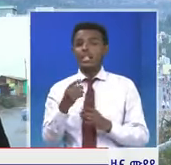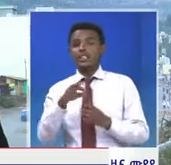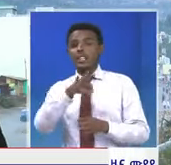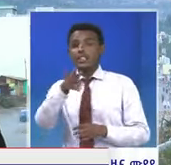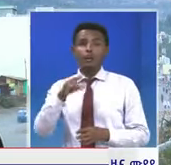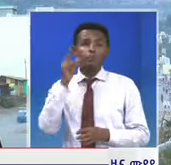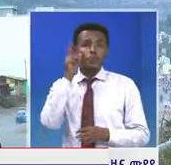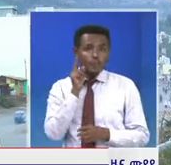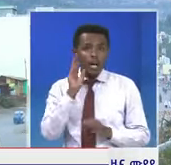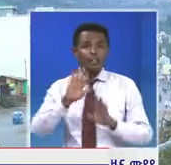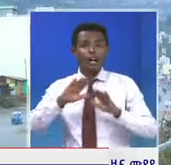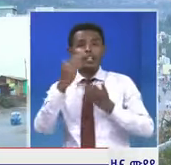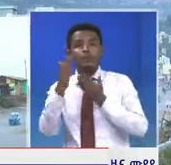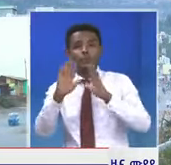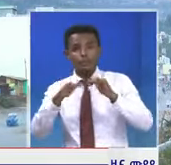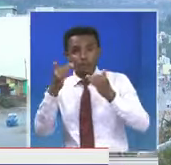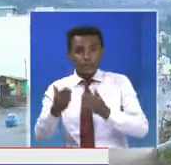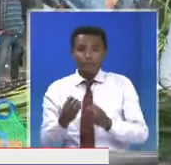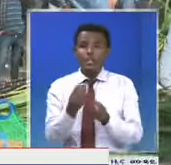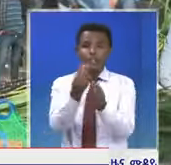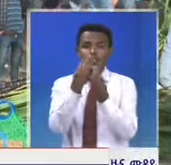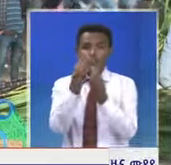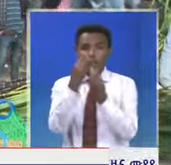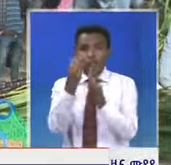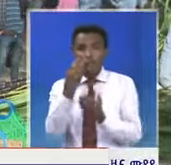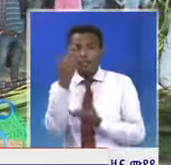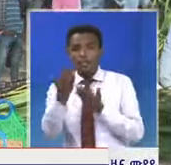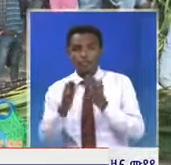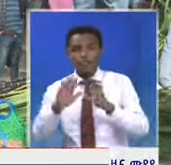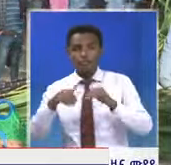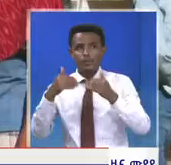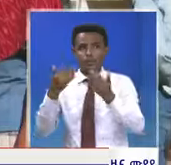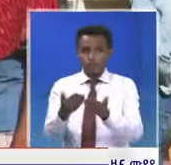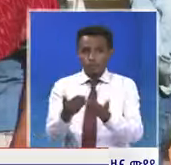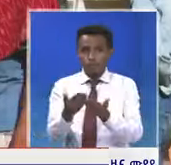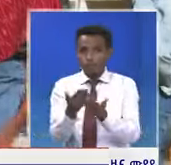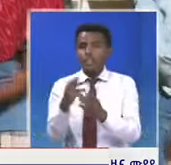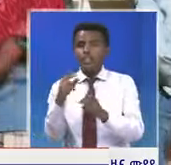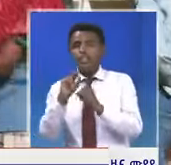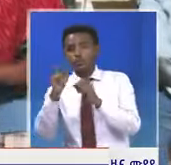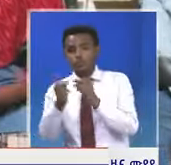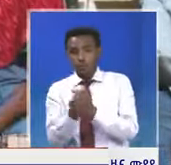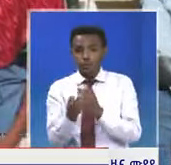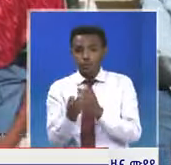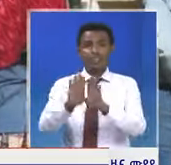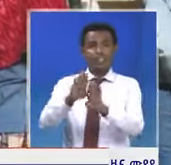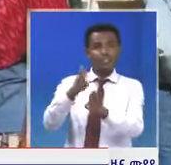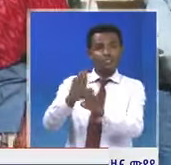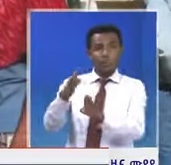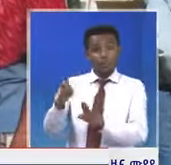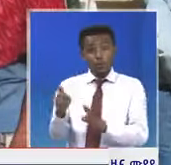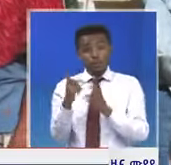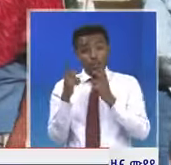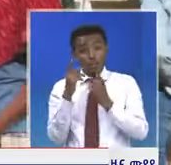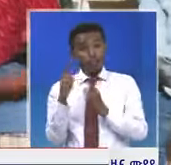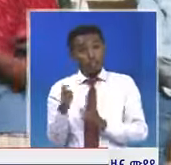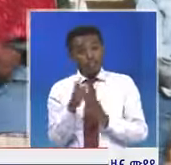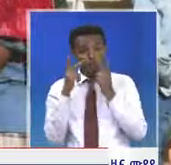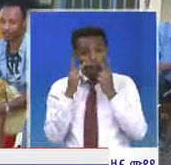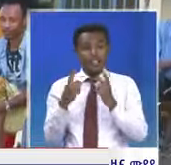የሚሰጡ ተቋማት አሉ የምግብም እንግዲሁ አገልግሎት የሚሰጡ ድርጅቶችም እየተከፈቱ እንደሆነ ተመልክተናል